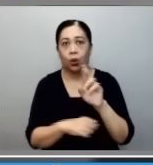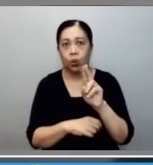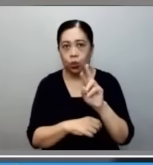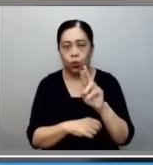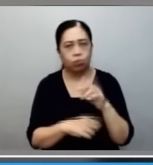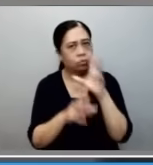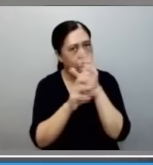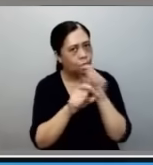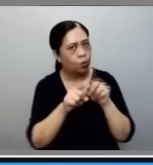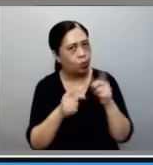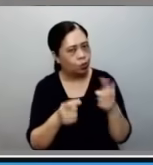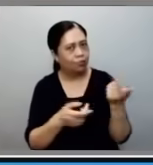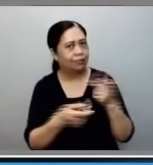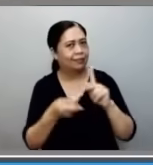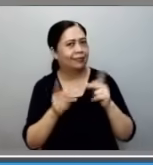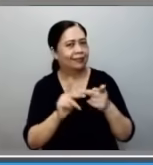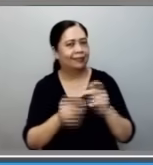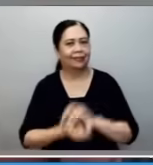sa makakapareha ng aktres.